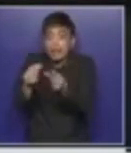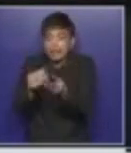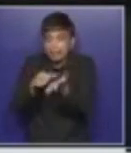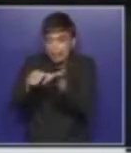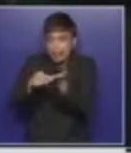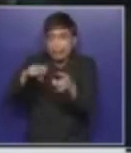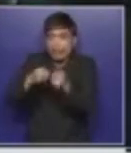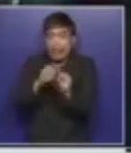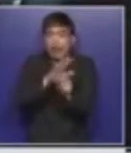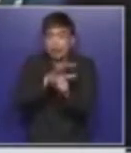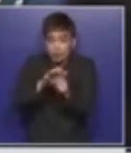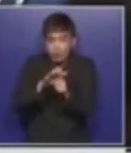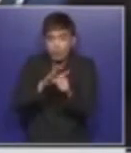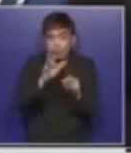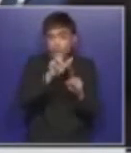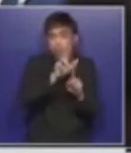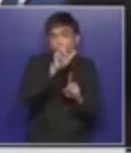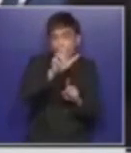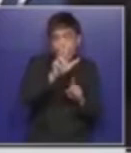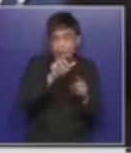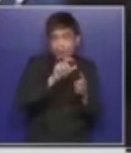เนี่ยนะครับเพื่อนำไปใช้ในการแก้ปัญหาโควิชเนี่ยพ่อ3เขียนไว้ค่อนข้างชัดเจนครับว่าจากรายการที่สามารถชะลอได้โดยไม่เกิดให้เกิดความเสียหายกับทางราชการถ้าพี่นาถึงเรื่องน้ำแล้วนะครับมันเข้าเต็มๆครับ